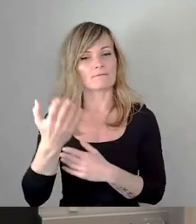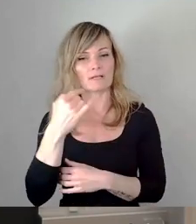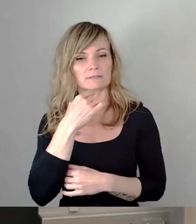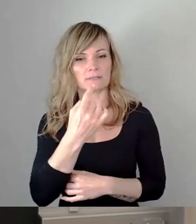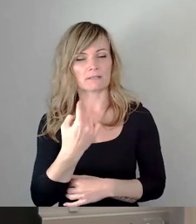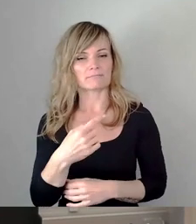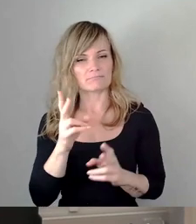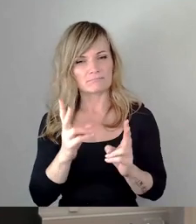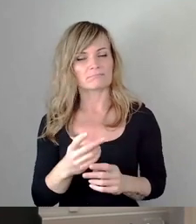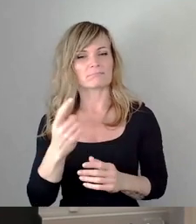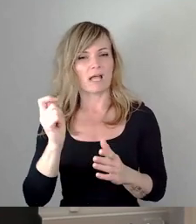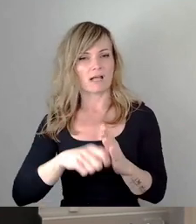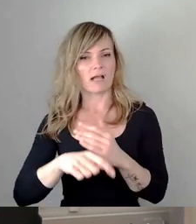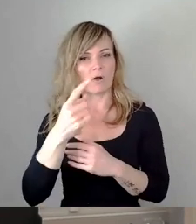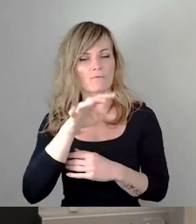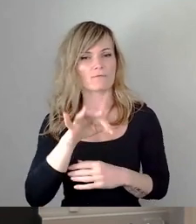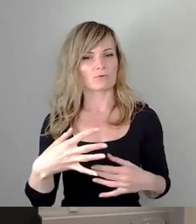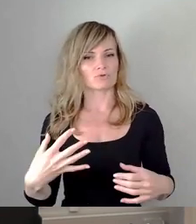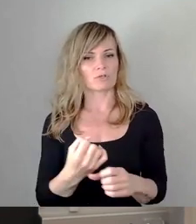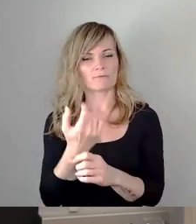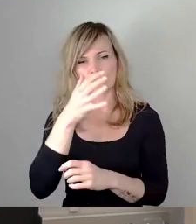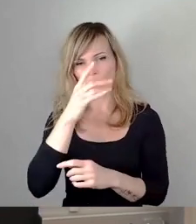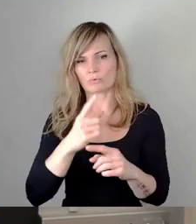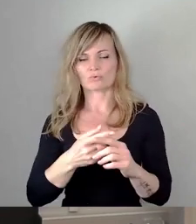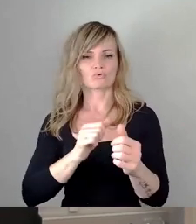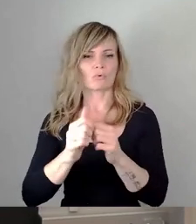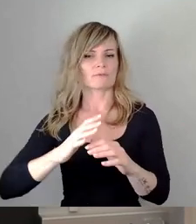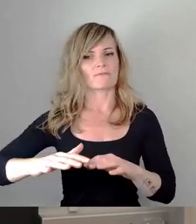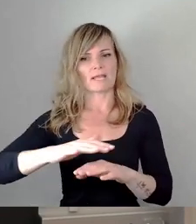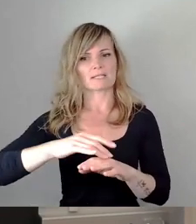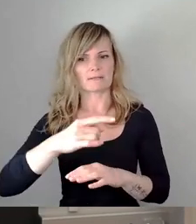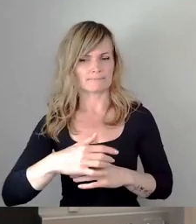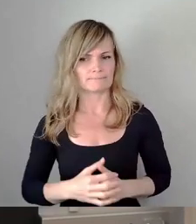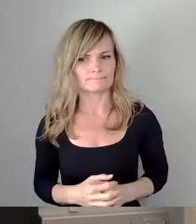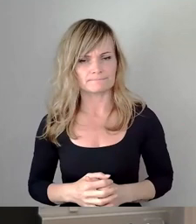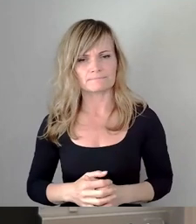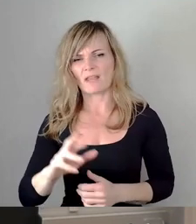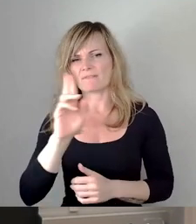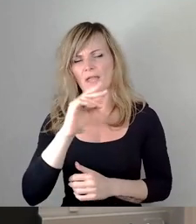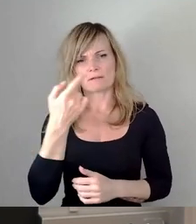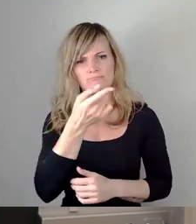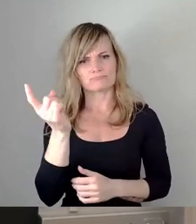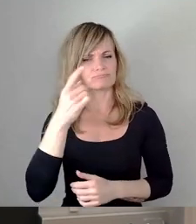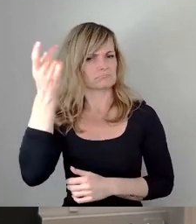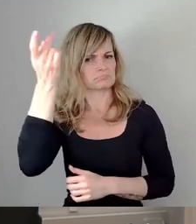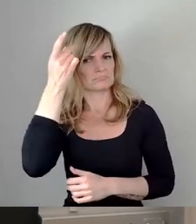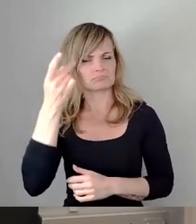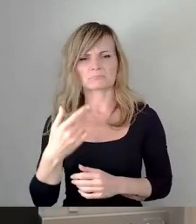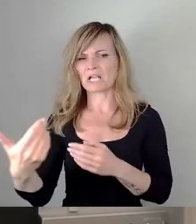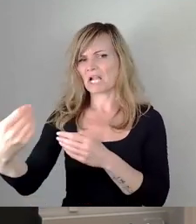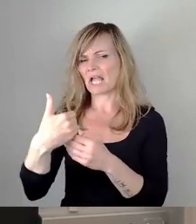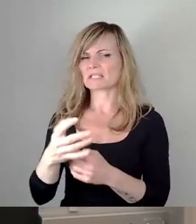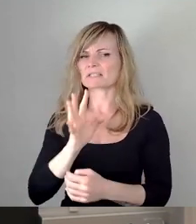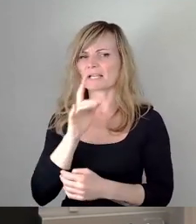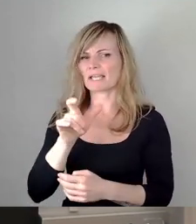einen Ankauf zur Schaffung einer Grün- und Sportfläche. Wer sich erinnert, es gab hier Gastredner von Rudolf